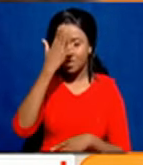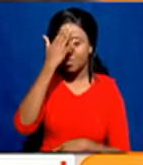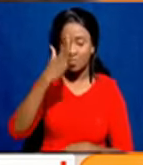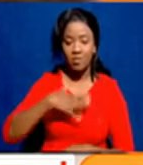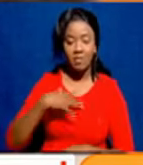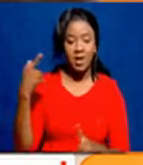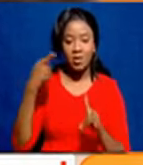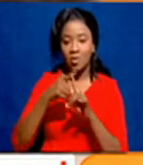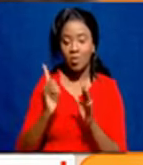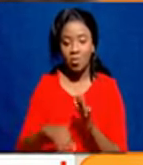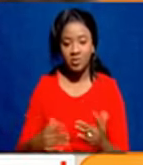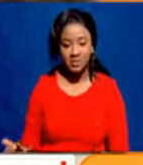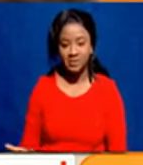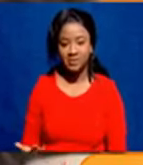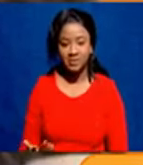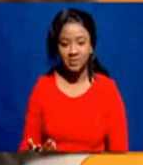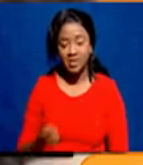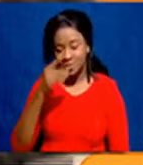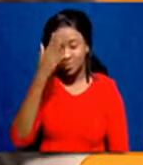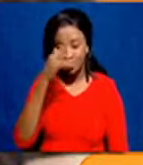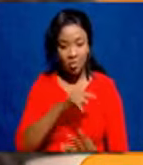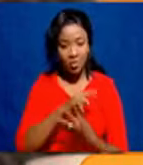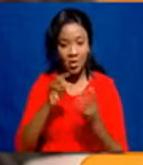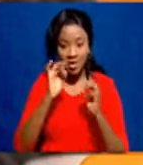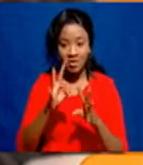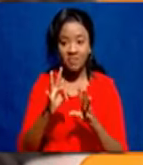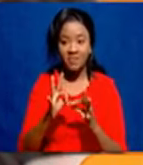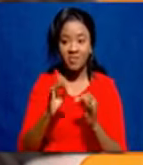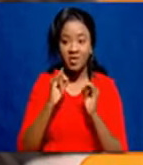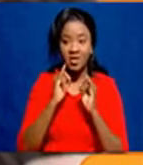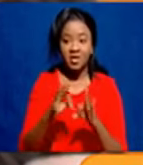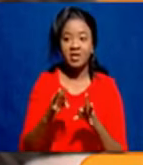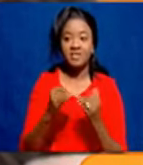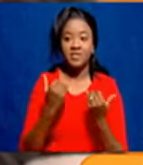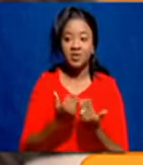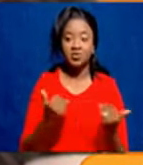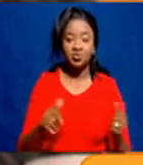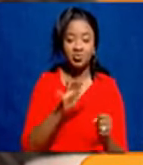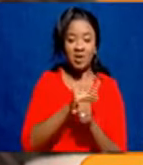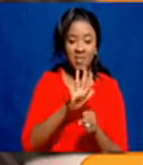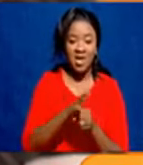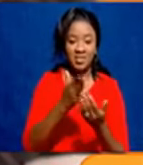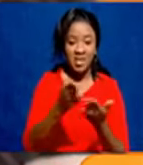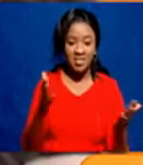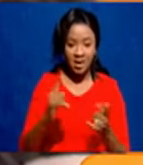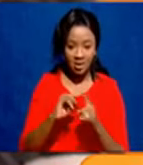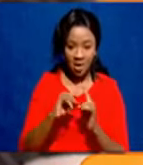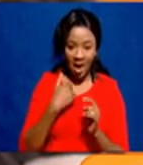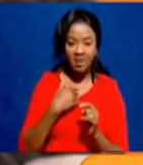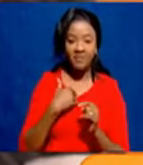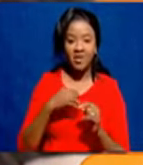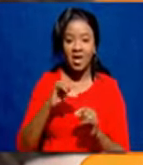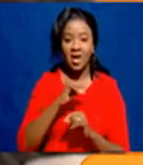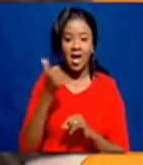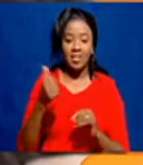yangu. Ya kwamba watoto wakiwa wengi, kuna wale kwanza ya kuangaliwa. Si